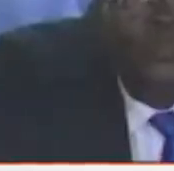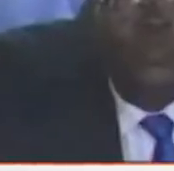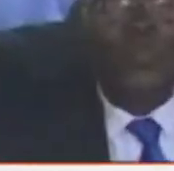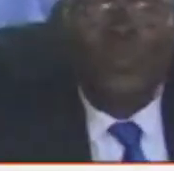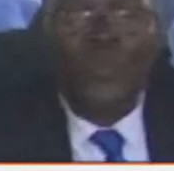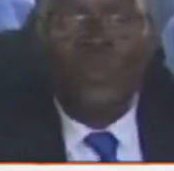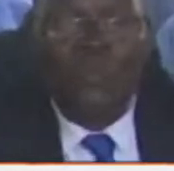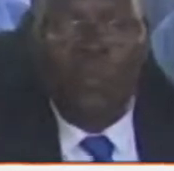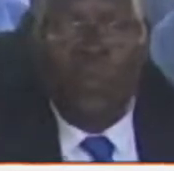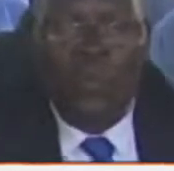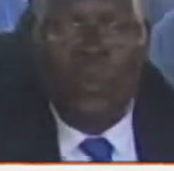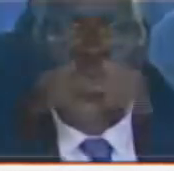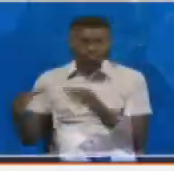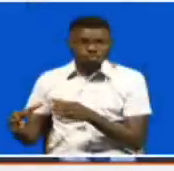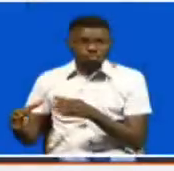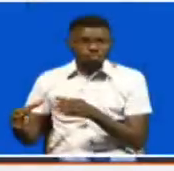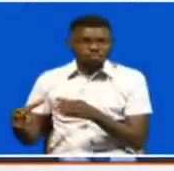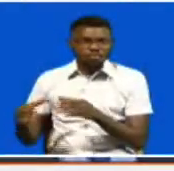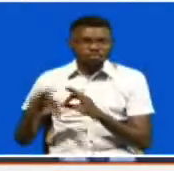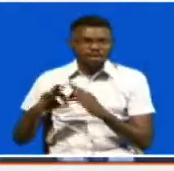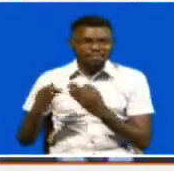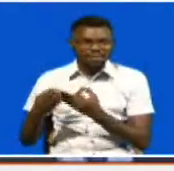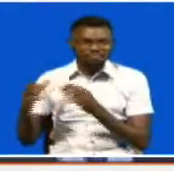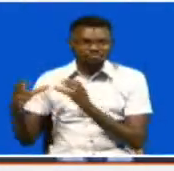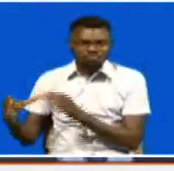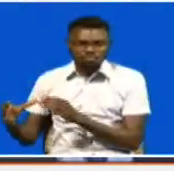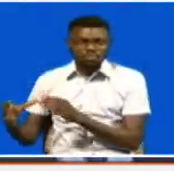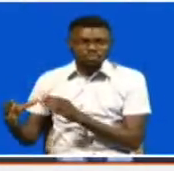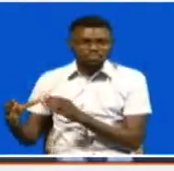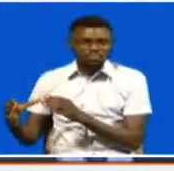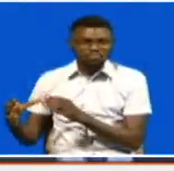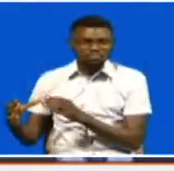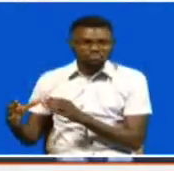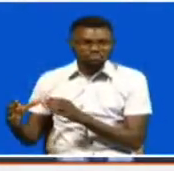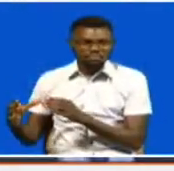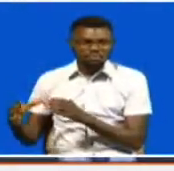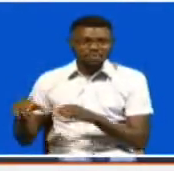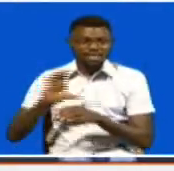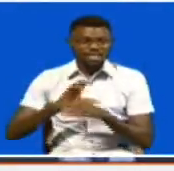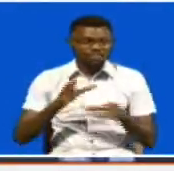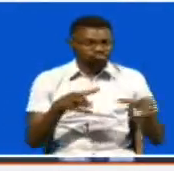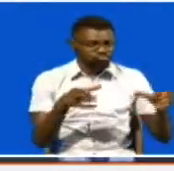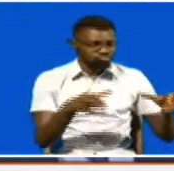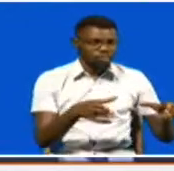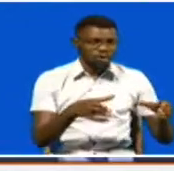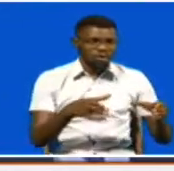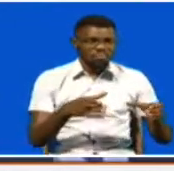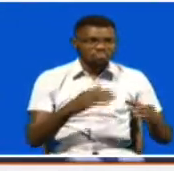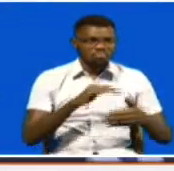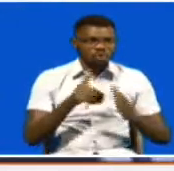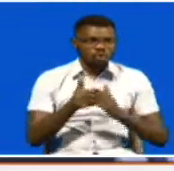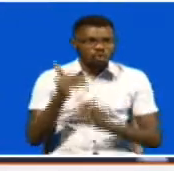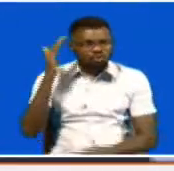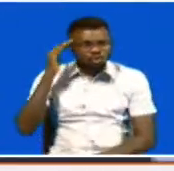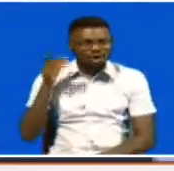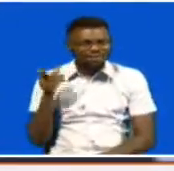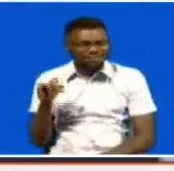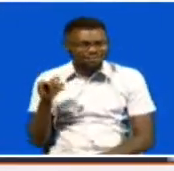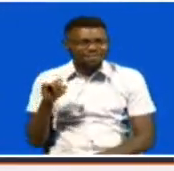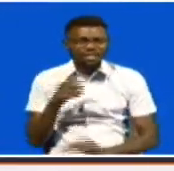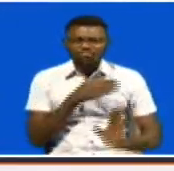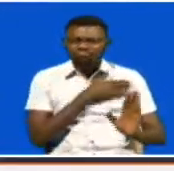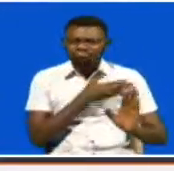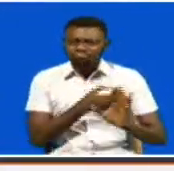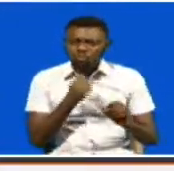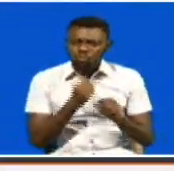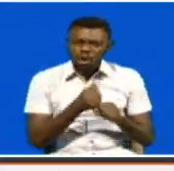Kama familia na kanisa na wale wote ambao walimjua kwa hii wakati yote amekuwa katika kazi ya kanisa